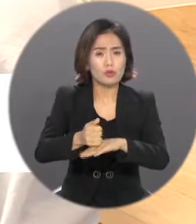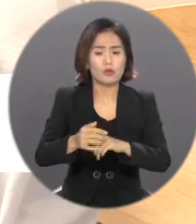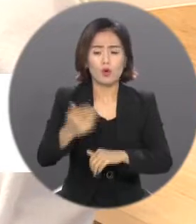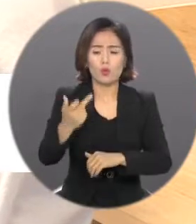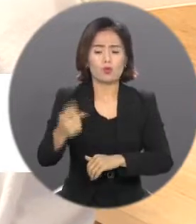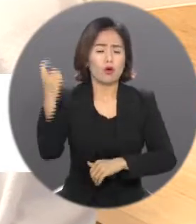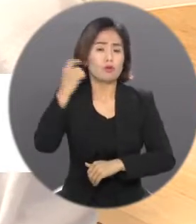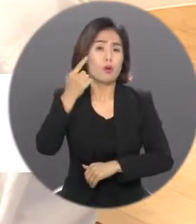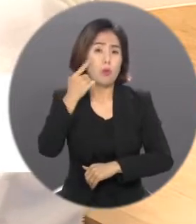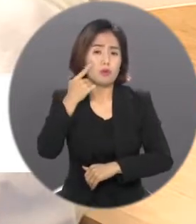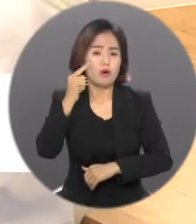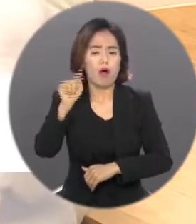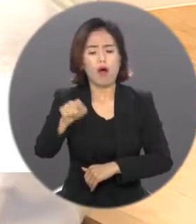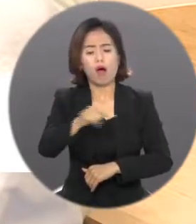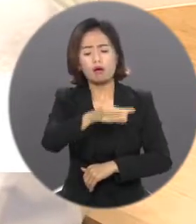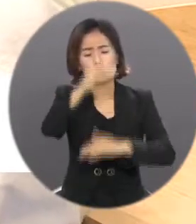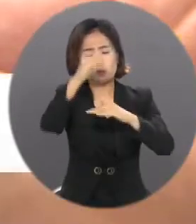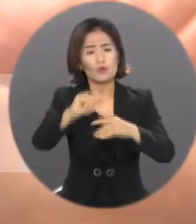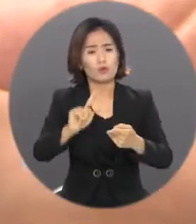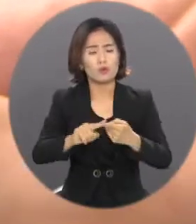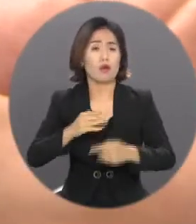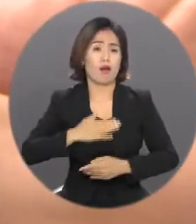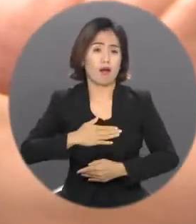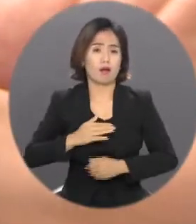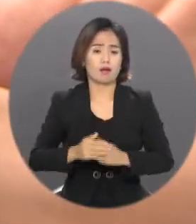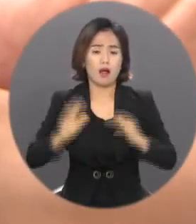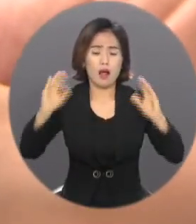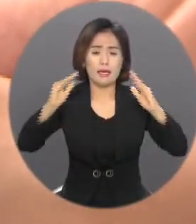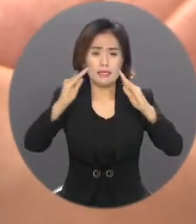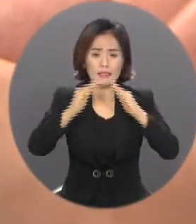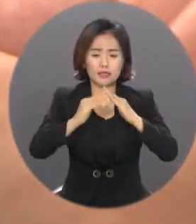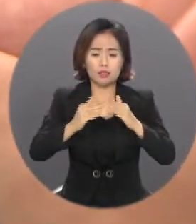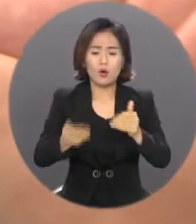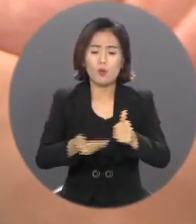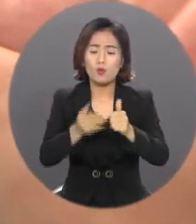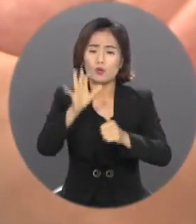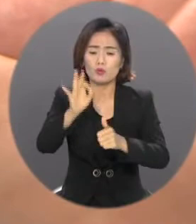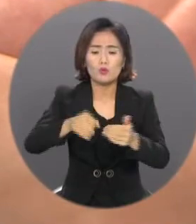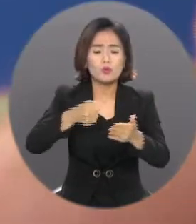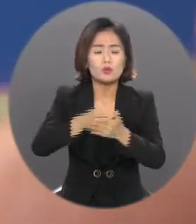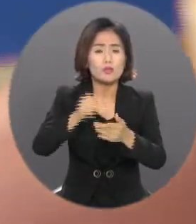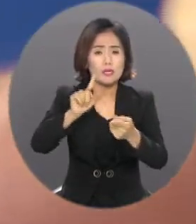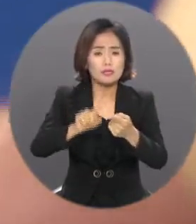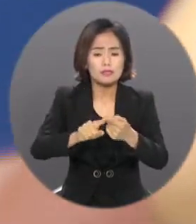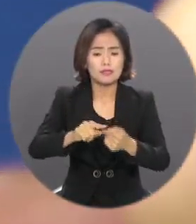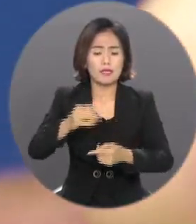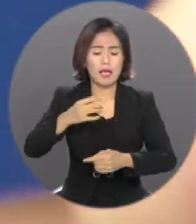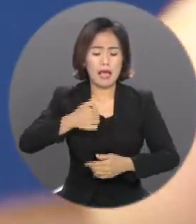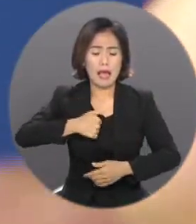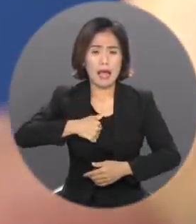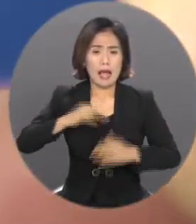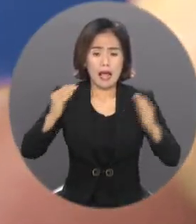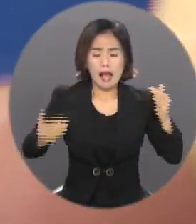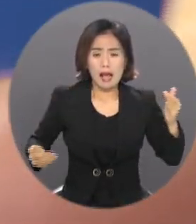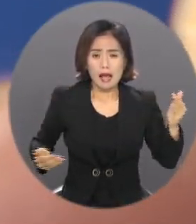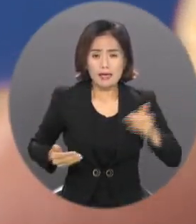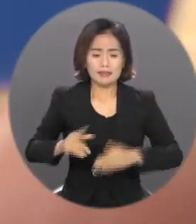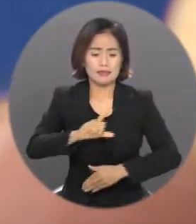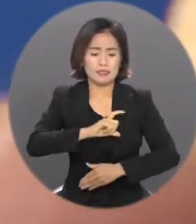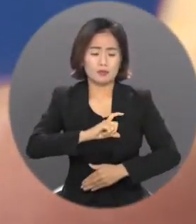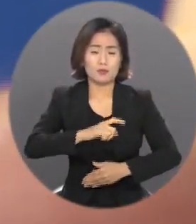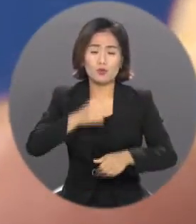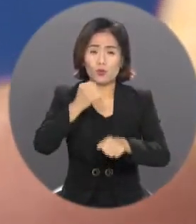있을까 보니까 그런것도 있고 가방도 있고 한 듯 어린이집 보육료 획수를 결정하는 건 원화 명의로 발급된 은 출석 결석